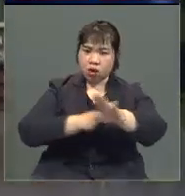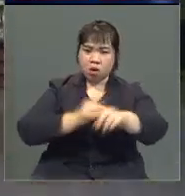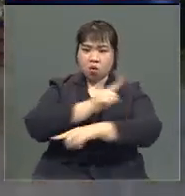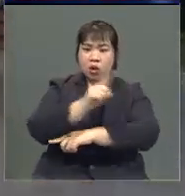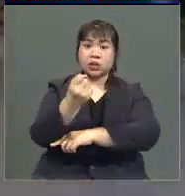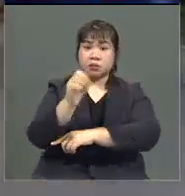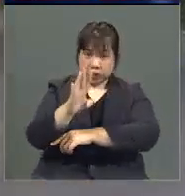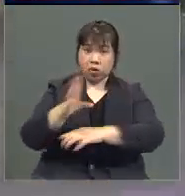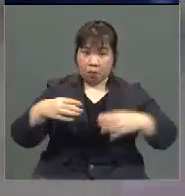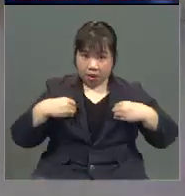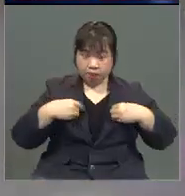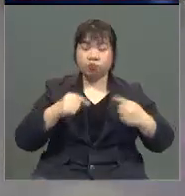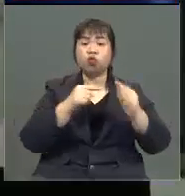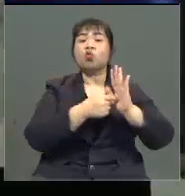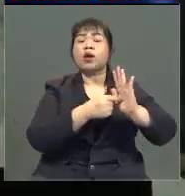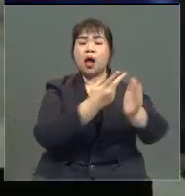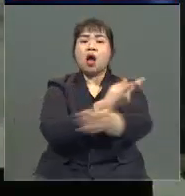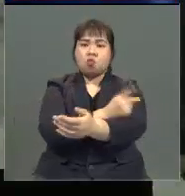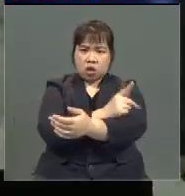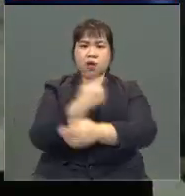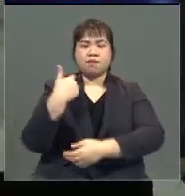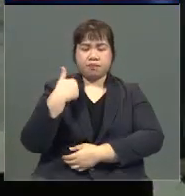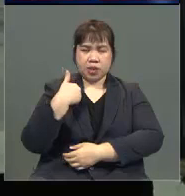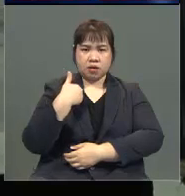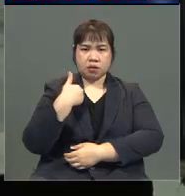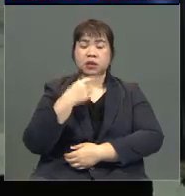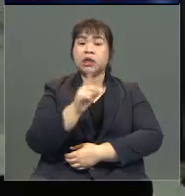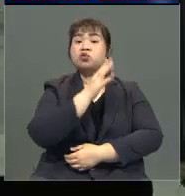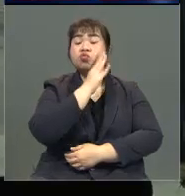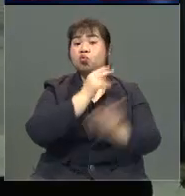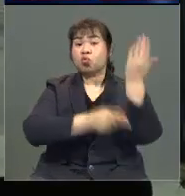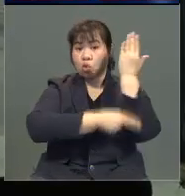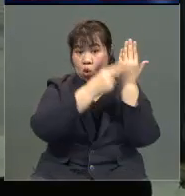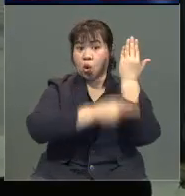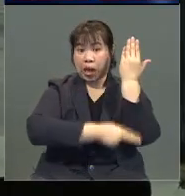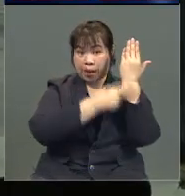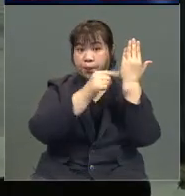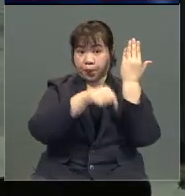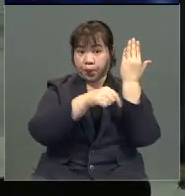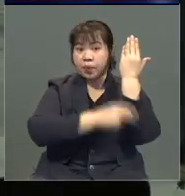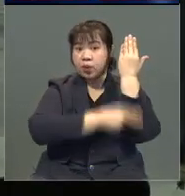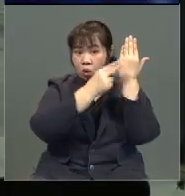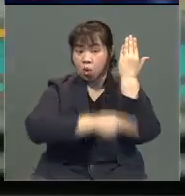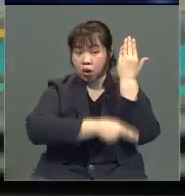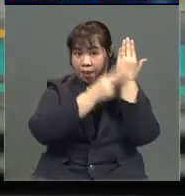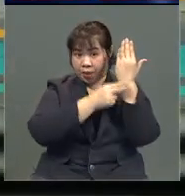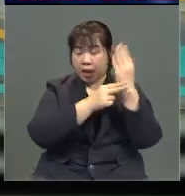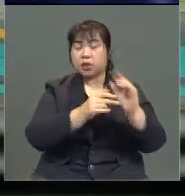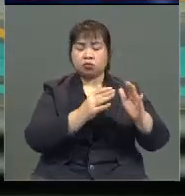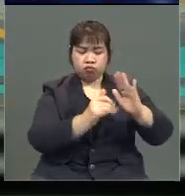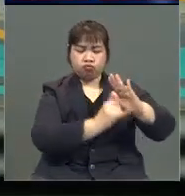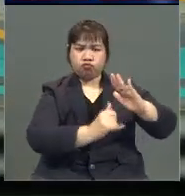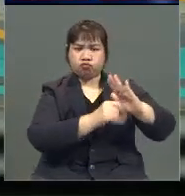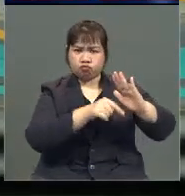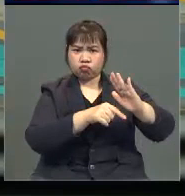เป็นเวลา 14วันอย่างที่ภูเก็ตเนี่ยเขามีการกำหนดมาตรการก็คือผ้าโรงแรมไหนเป็นAlternativeเศษ